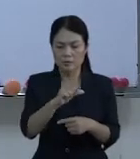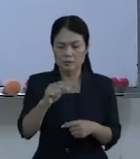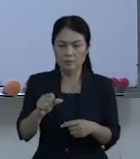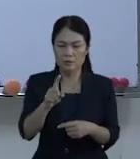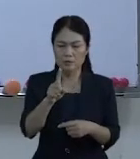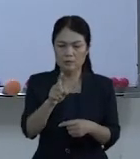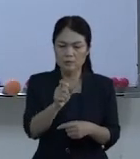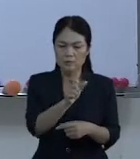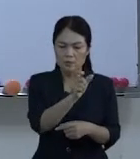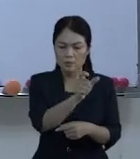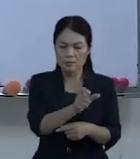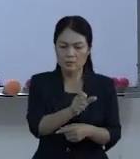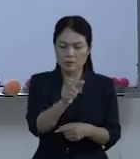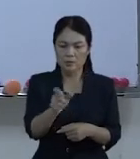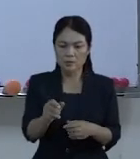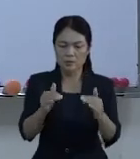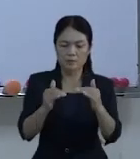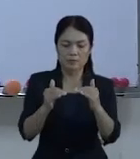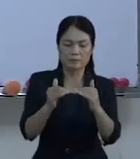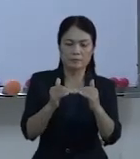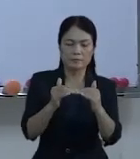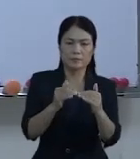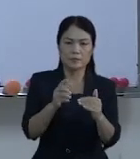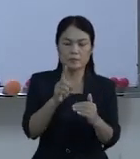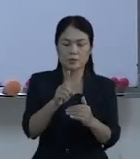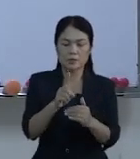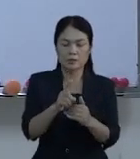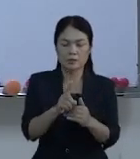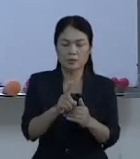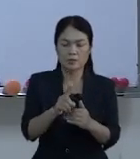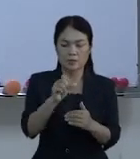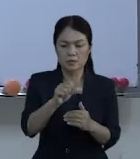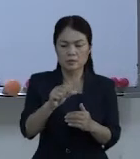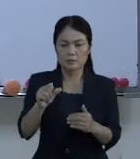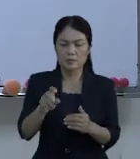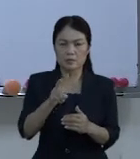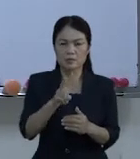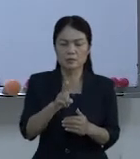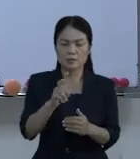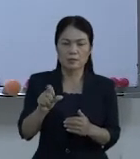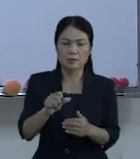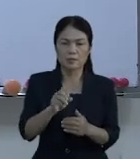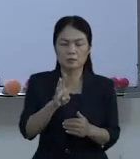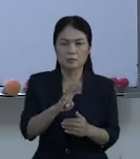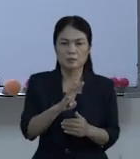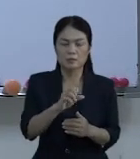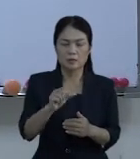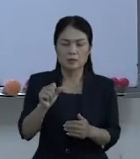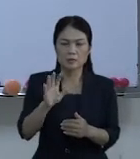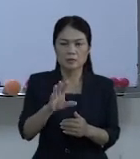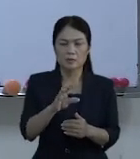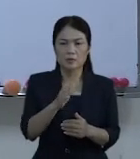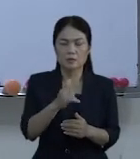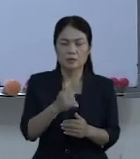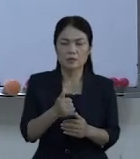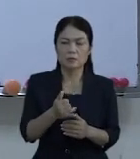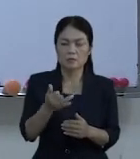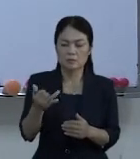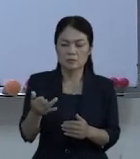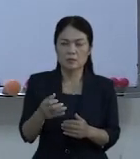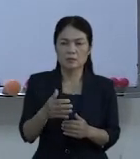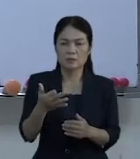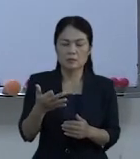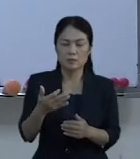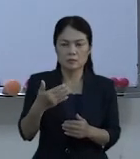không mua bà rõ án cứ việc xa máy nắng muối mùi mờn mà mờn bì mờn bày mờn buồn mờn bà mờn mùi mờn bà mờn